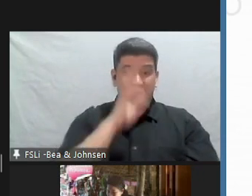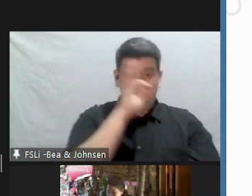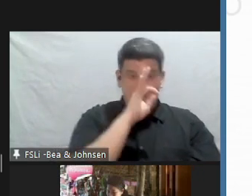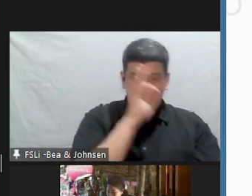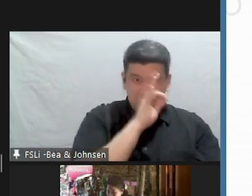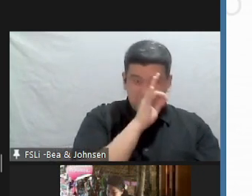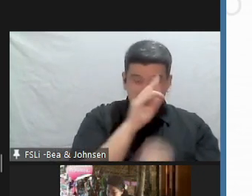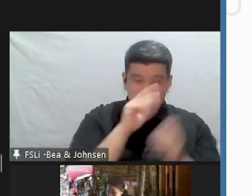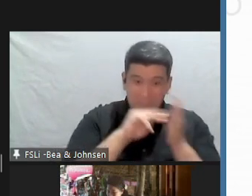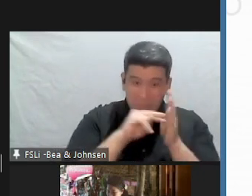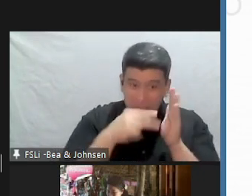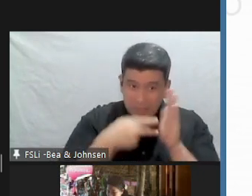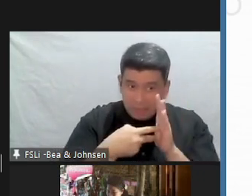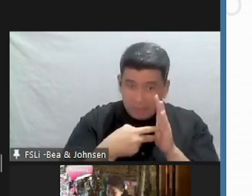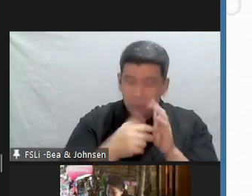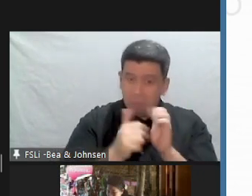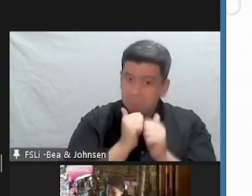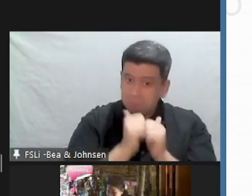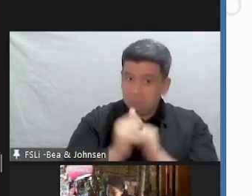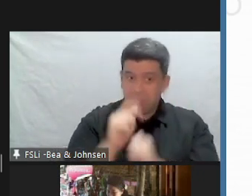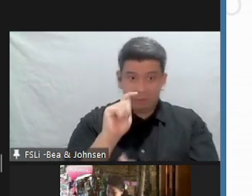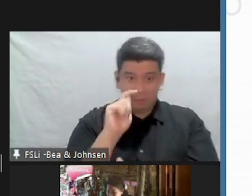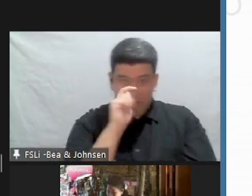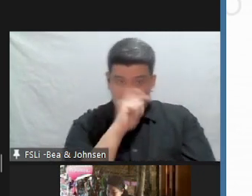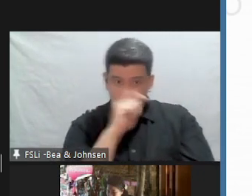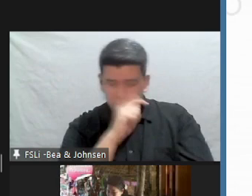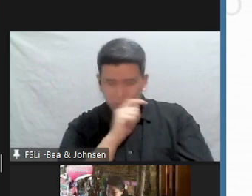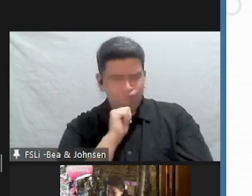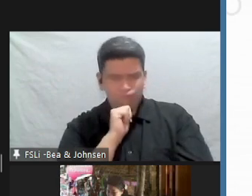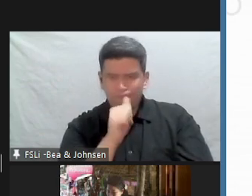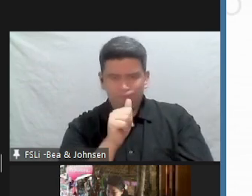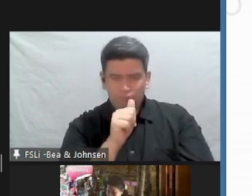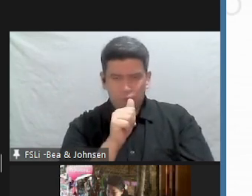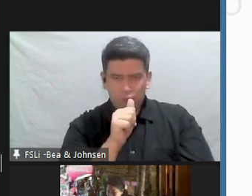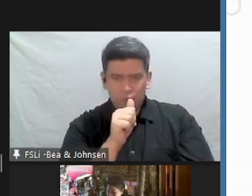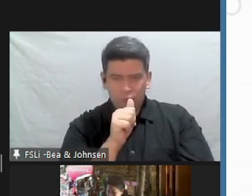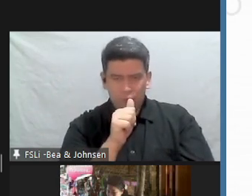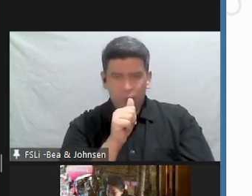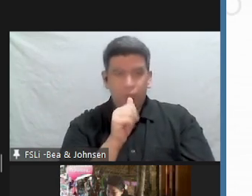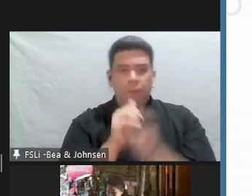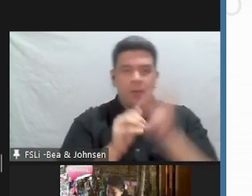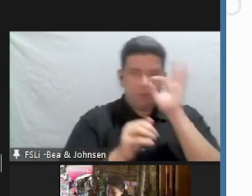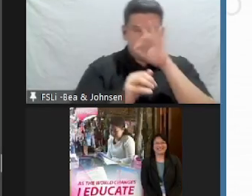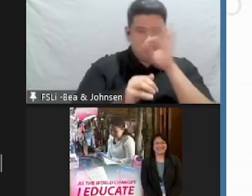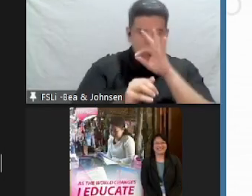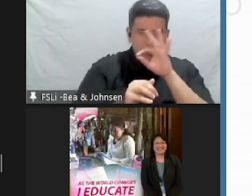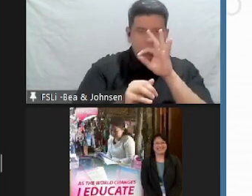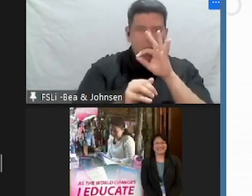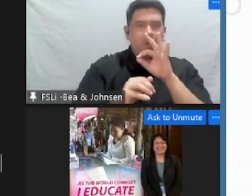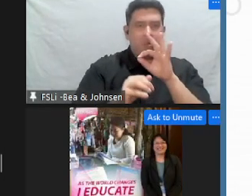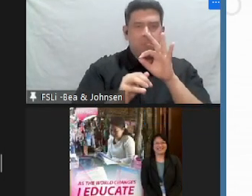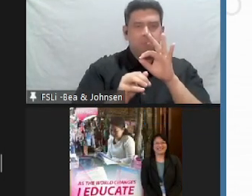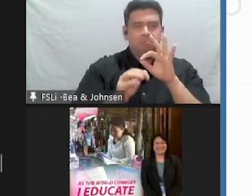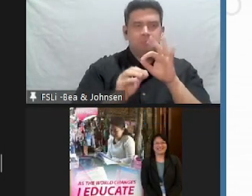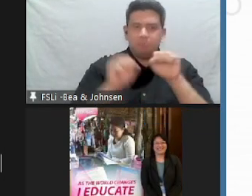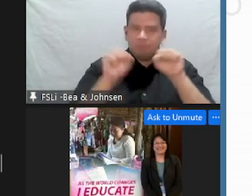dapat yumayabong para may maiaambag ang iba't ibang wika sa Pilipinas. At sa buwan din ng